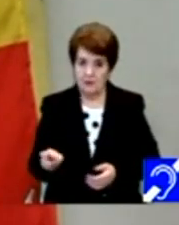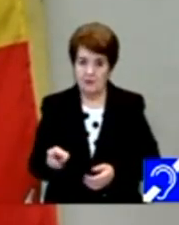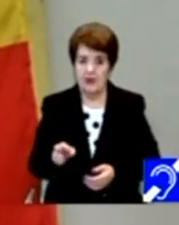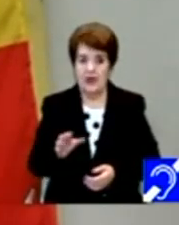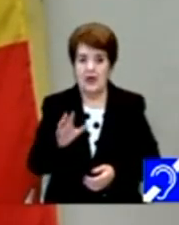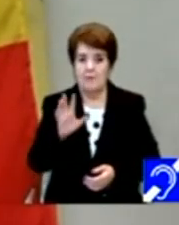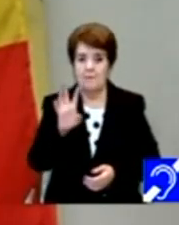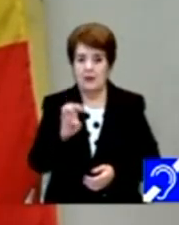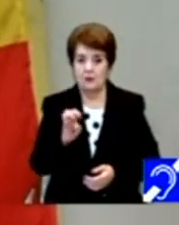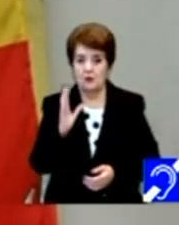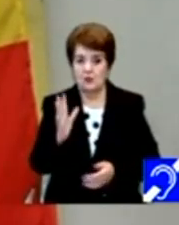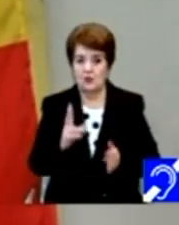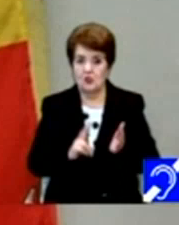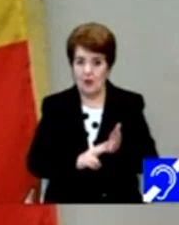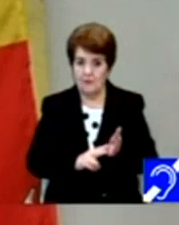5.457,